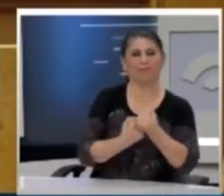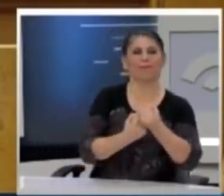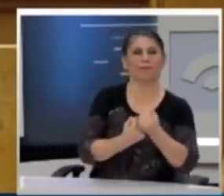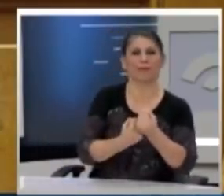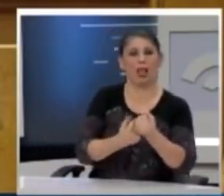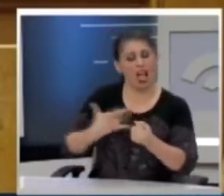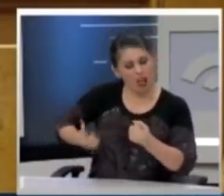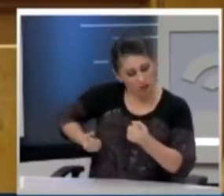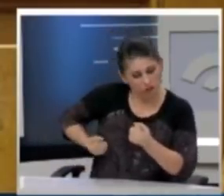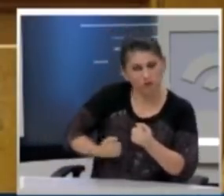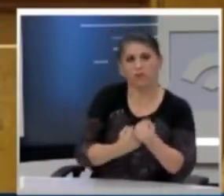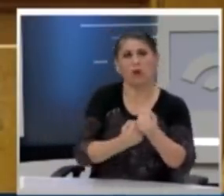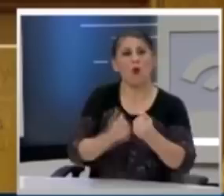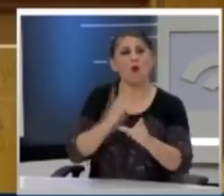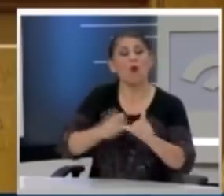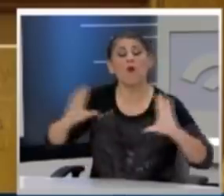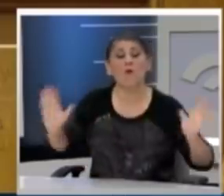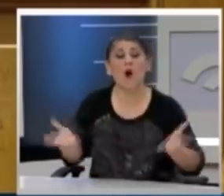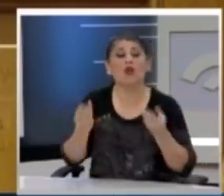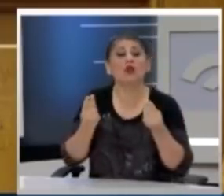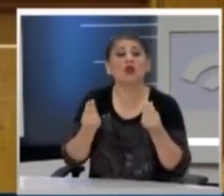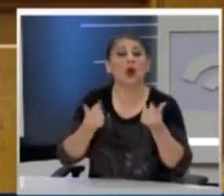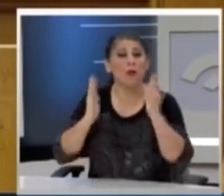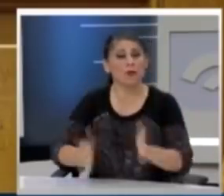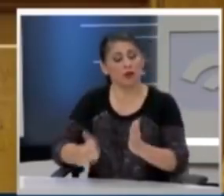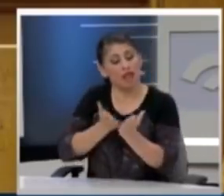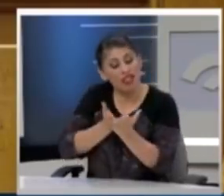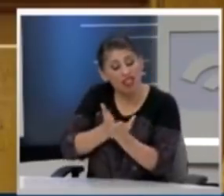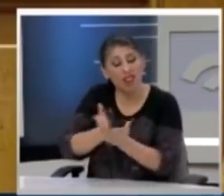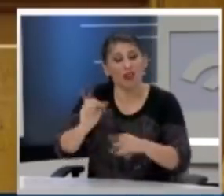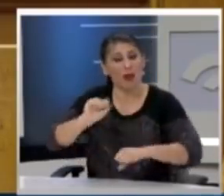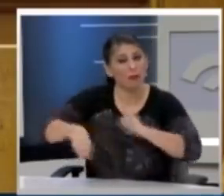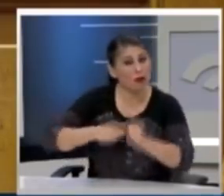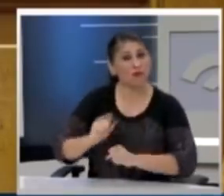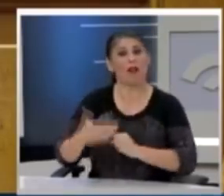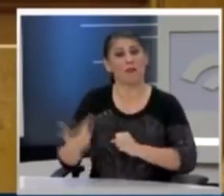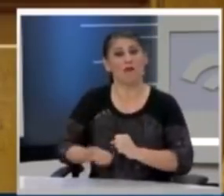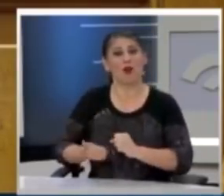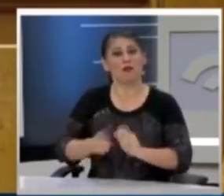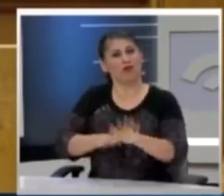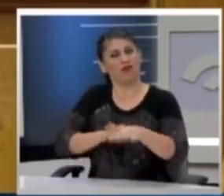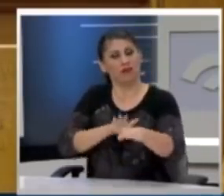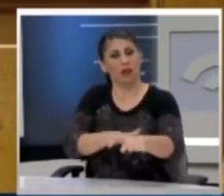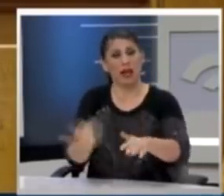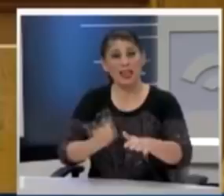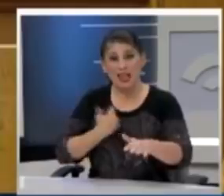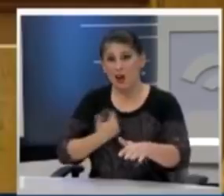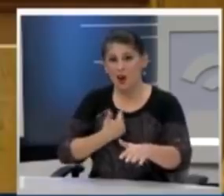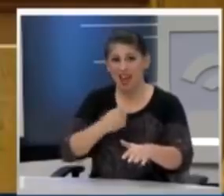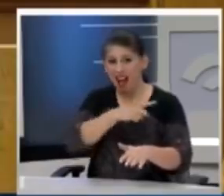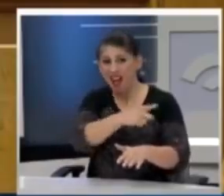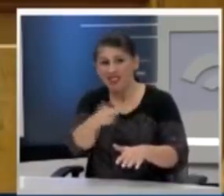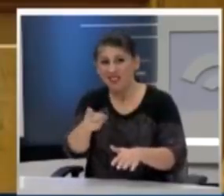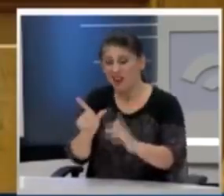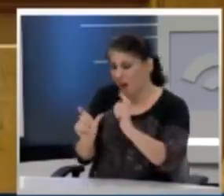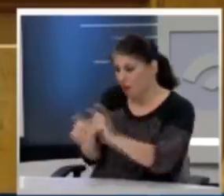τους ενίσχυσε με όποιο τρόπο μπορούσε το δίκαιο αγώνα που δίνουν η νεολαία που την αποκλείεται